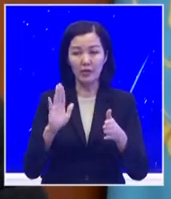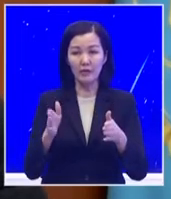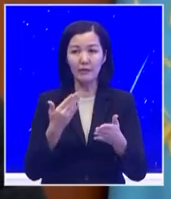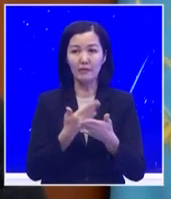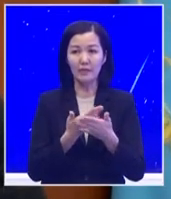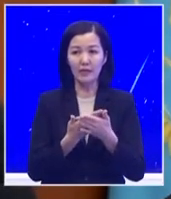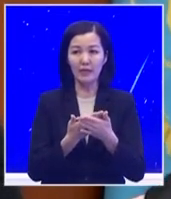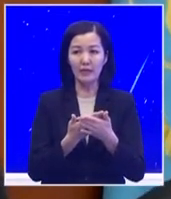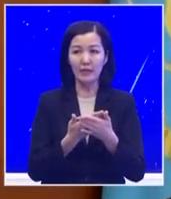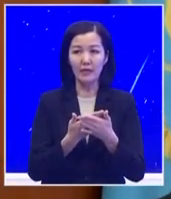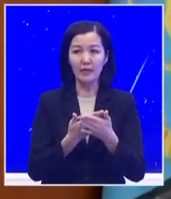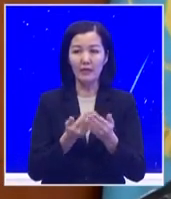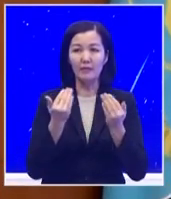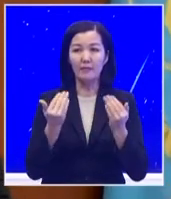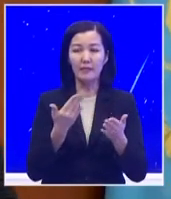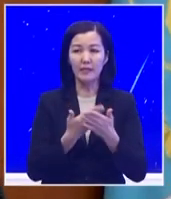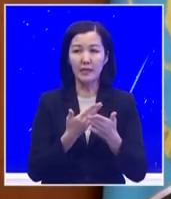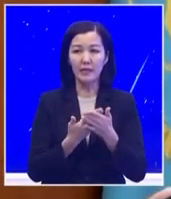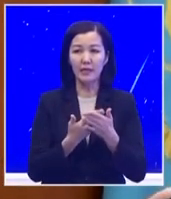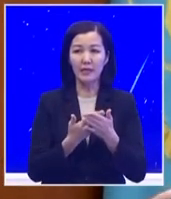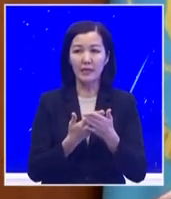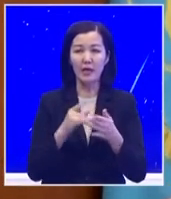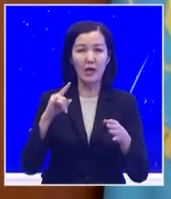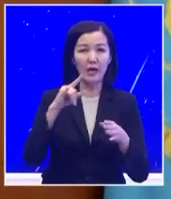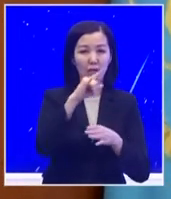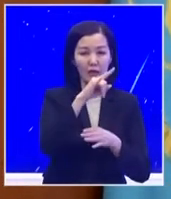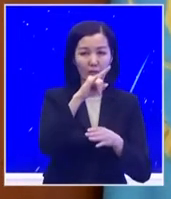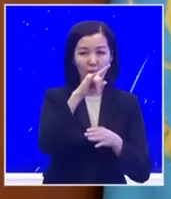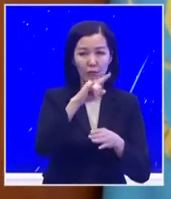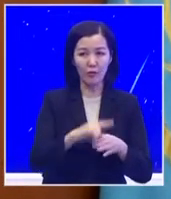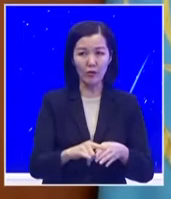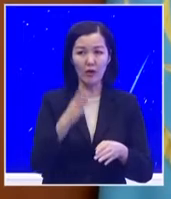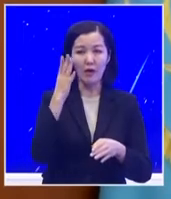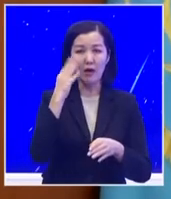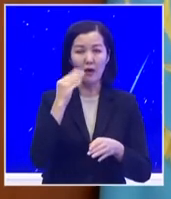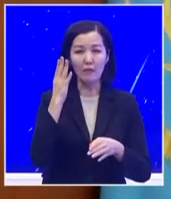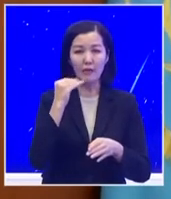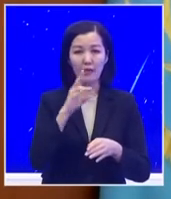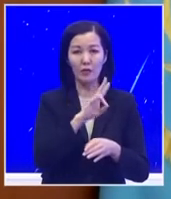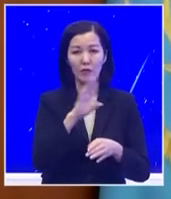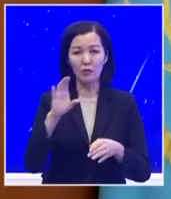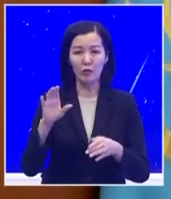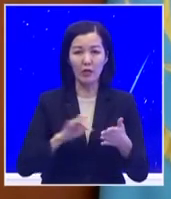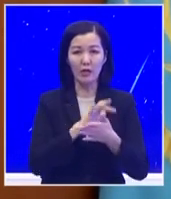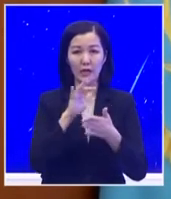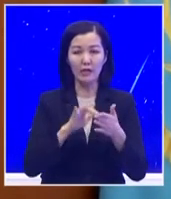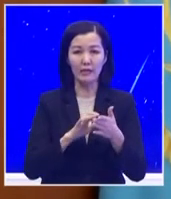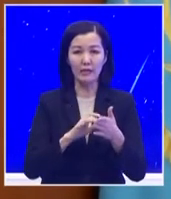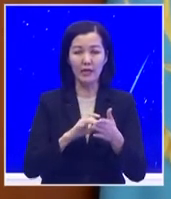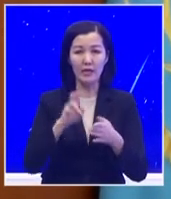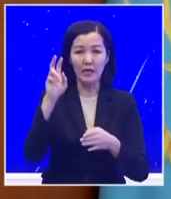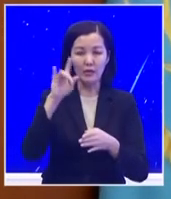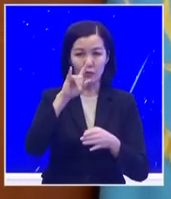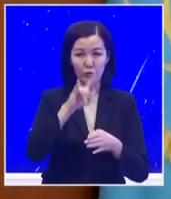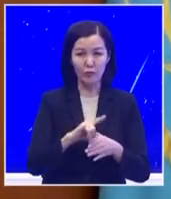мысалы, қазір тыңдаш, олар мысалы аэропортқа Нұрсұлтанның немесе Алматының ұшып келетін болса, ешкімге оларды қатыстырмай, сол